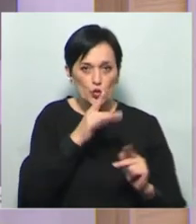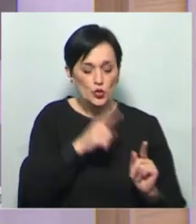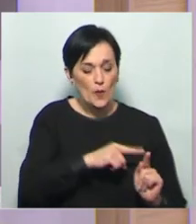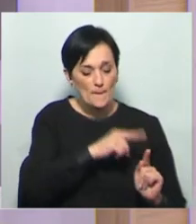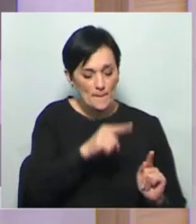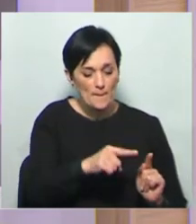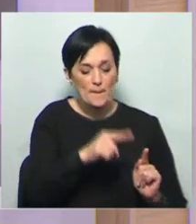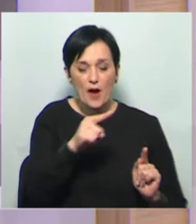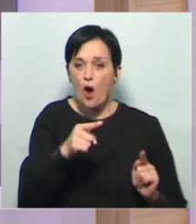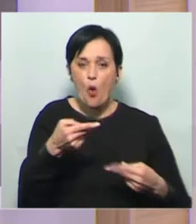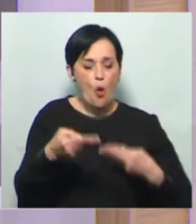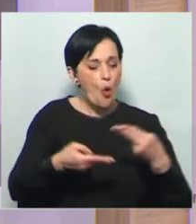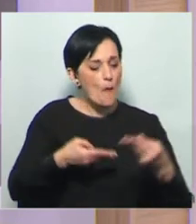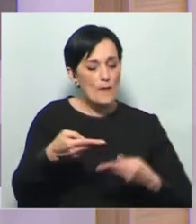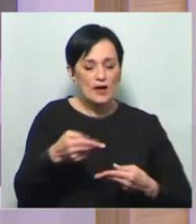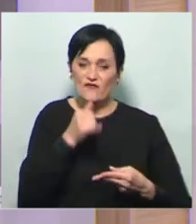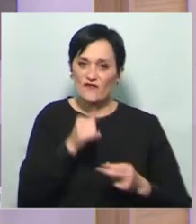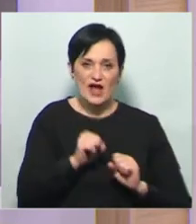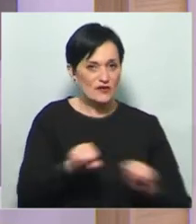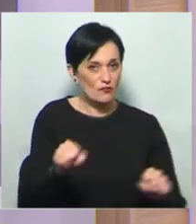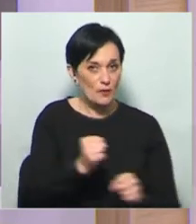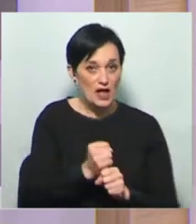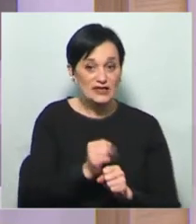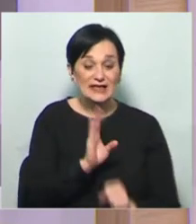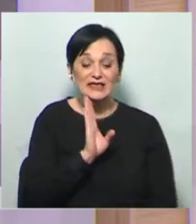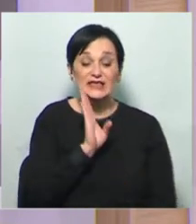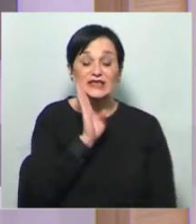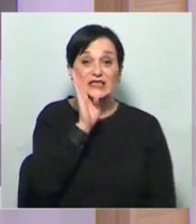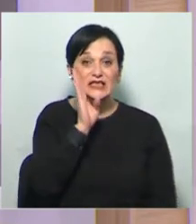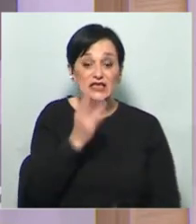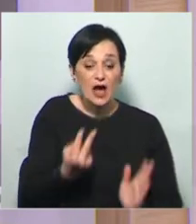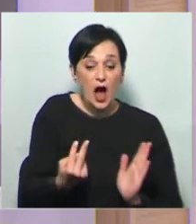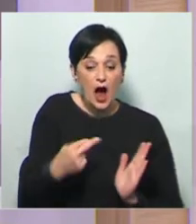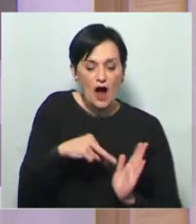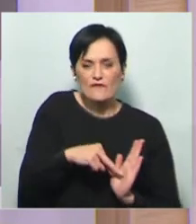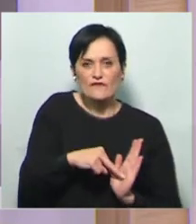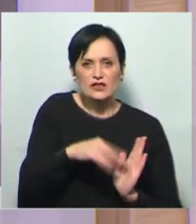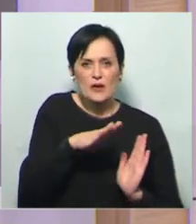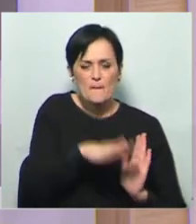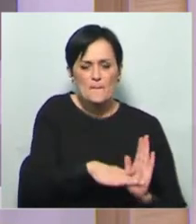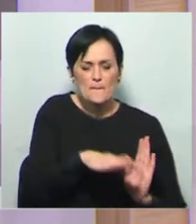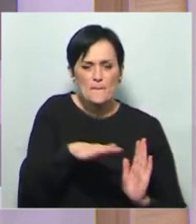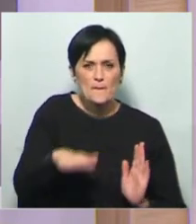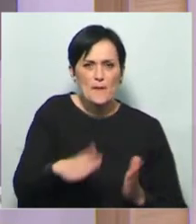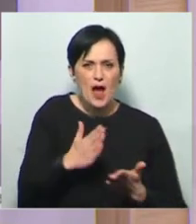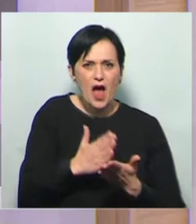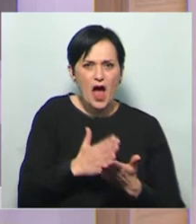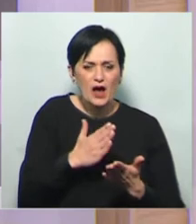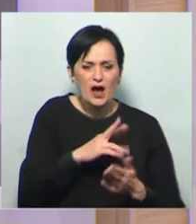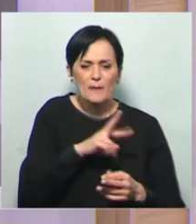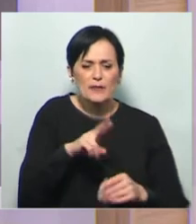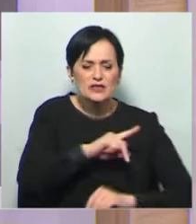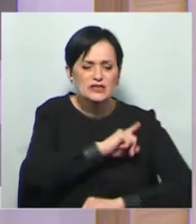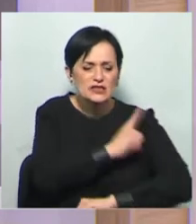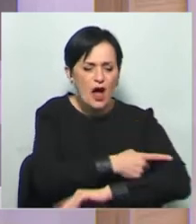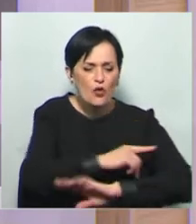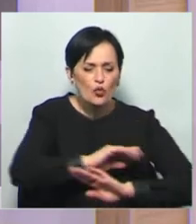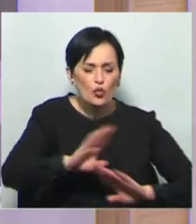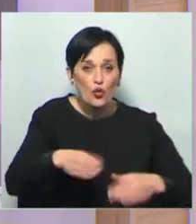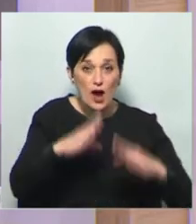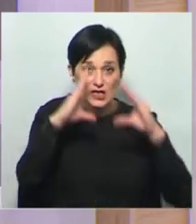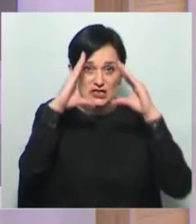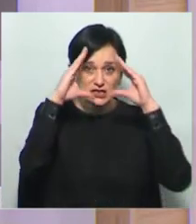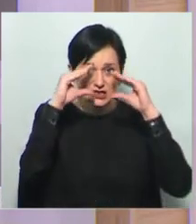ნუ ოპერაციას ვერ ბედავ, მაგრამ დილით რომ ავდგები მაქს ფეხები სულ დაცვი და ის საღამოს